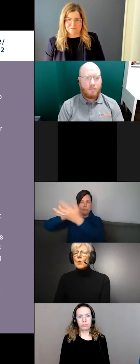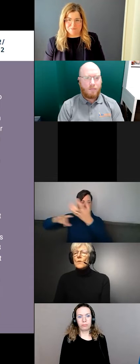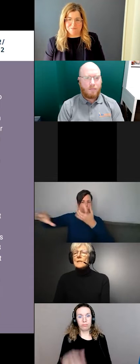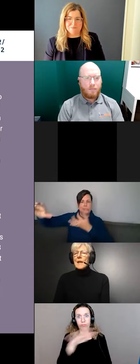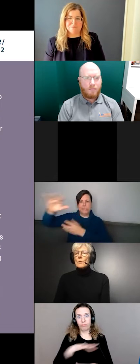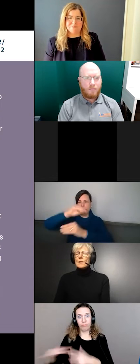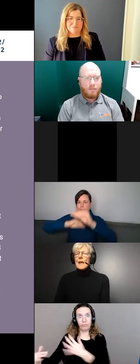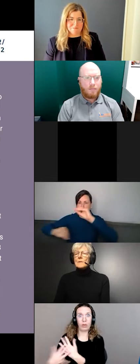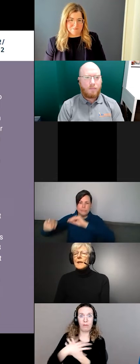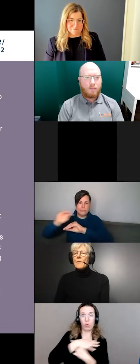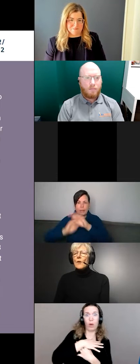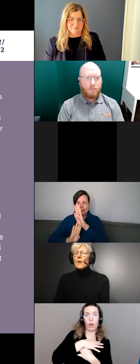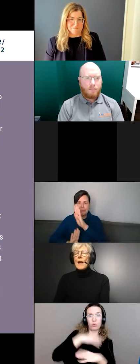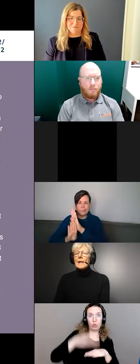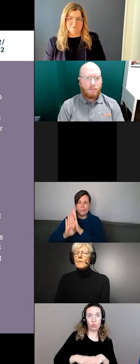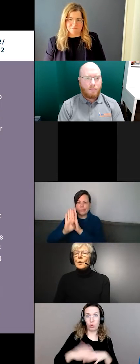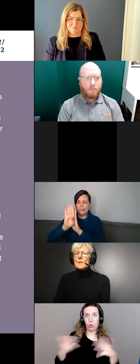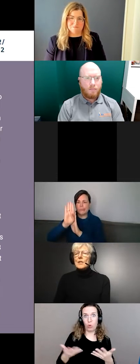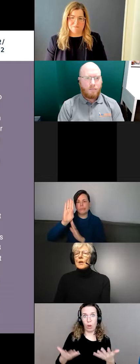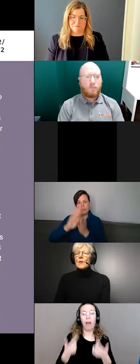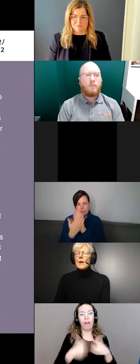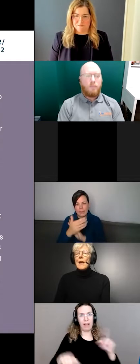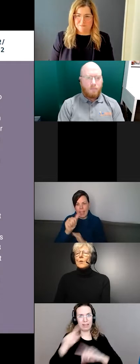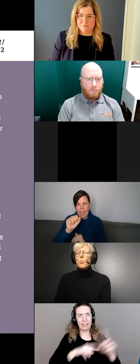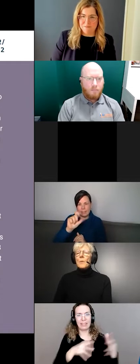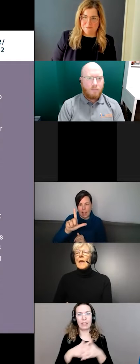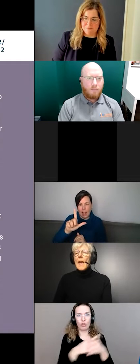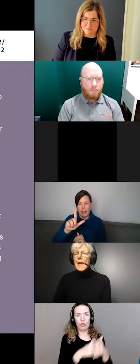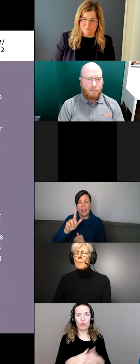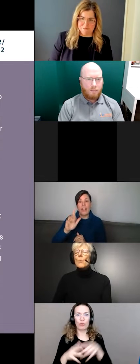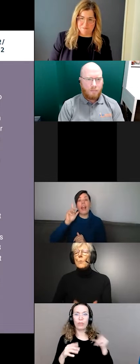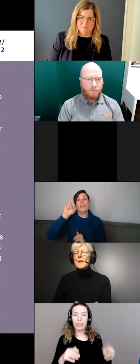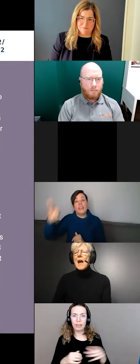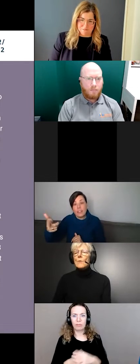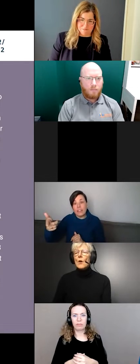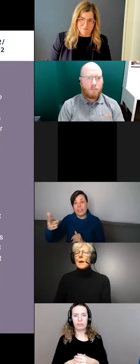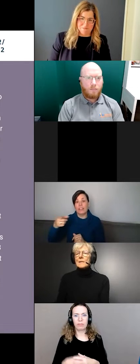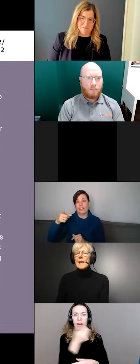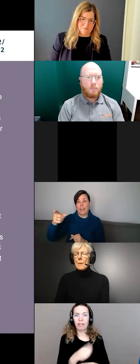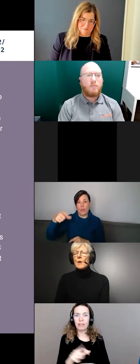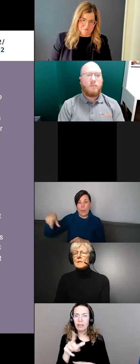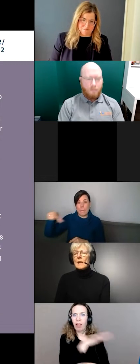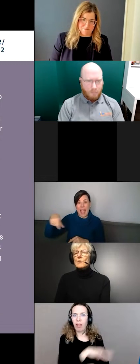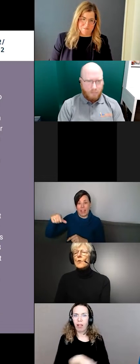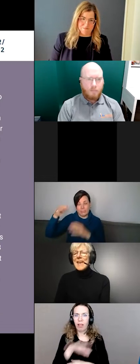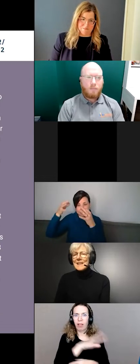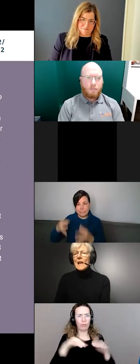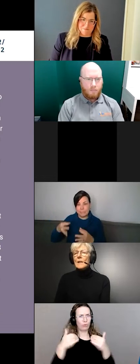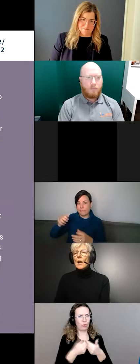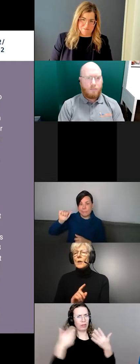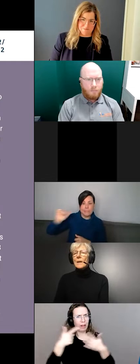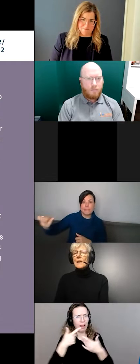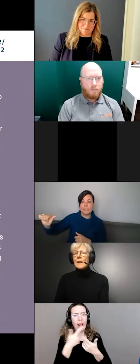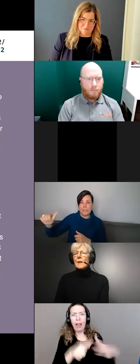Et tous ceux ont eu une influence sur la langue des signes des États-Unis. Toutes ces langues